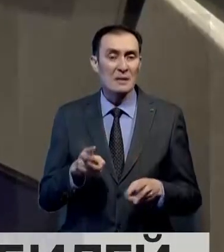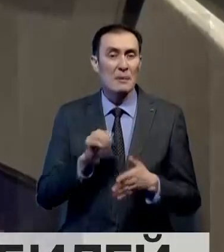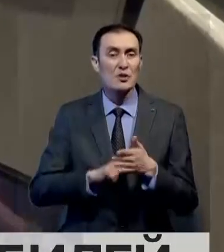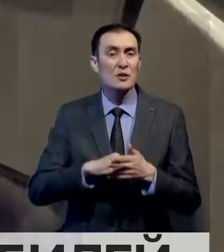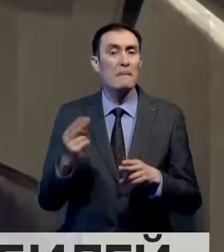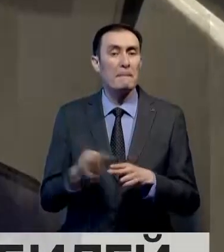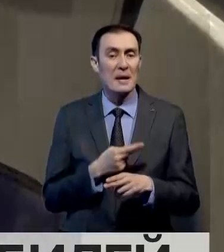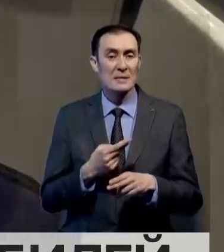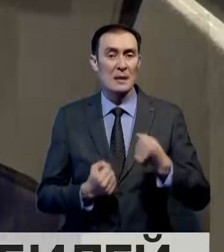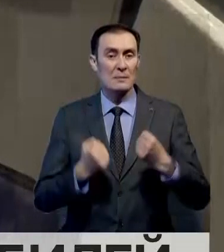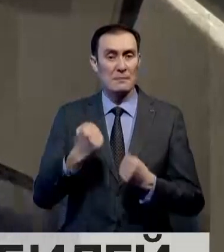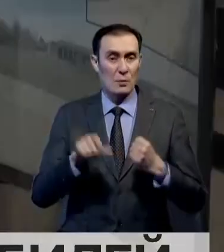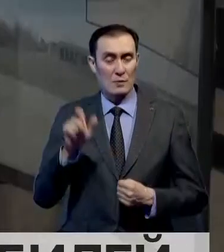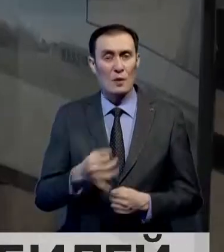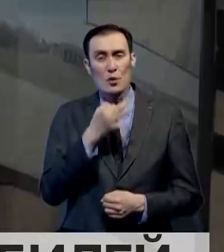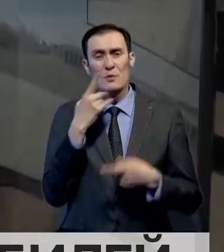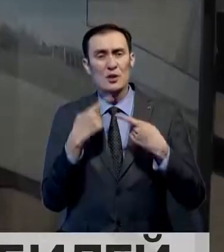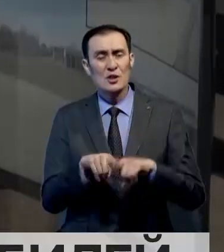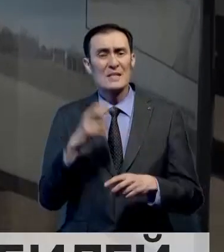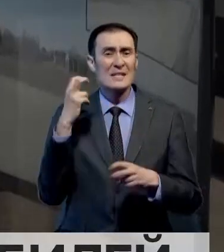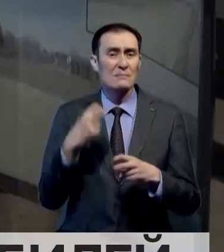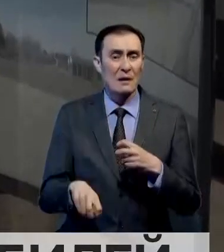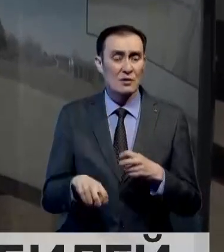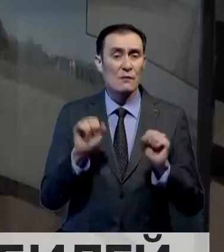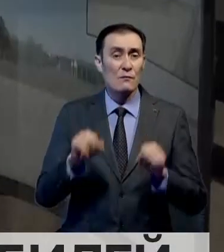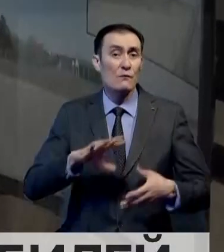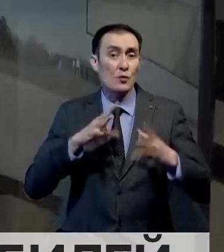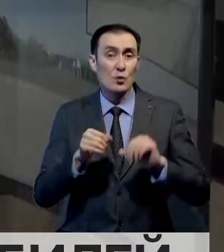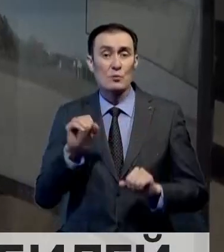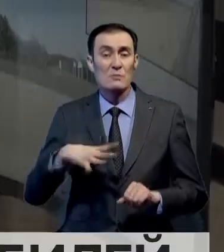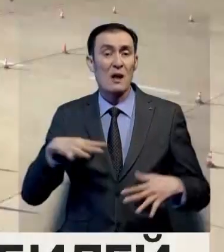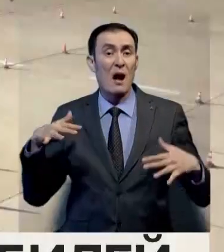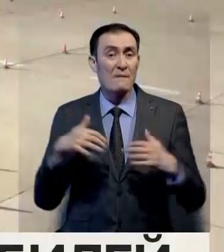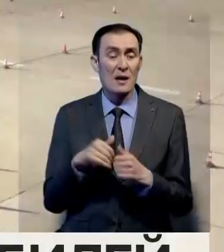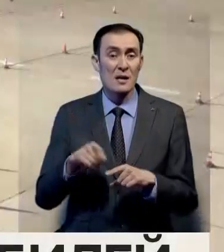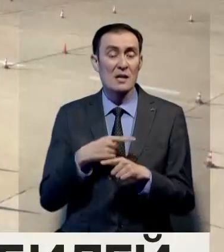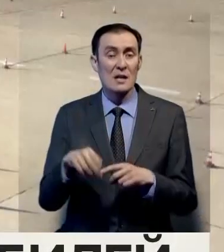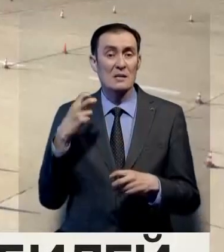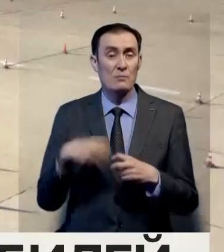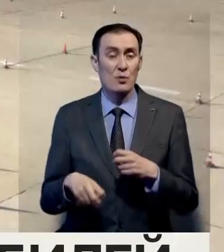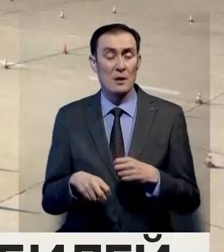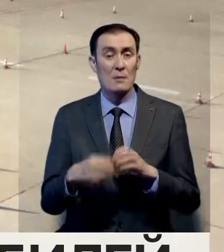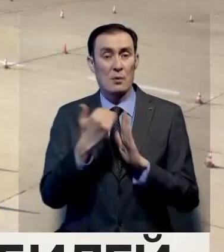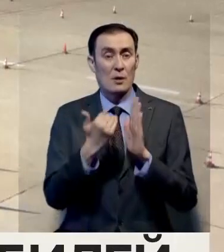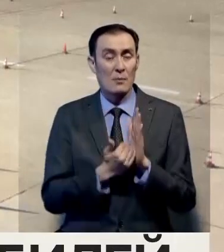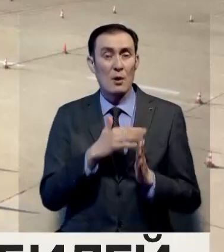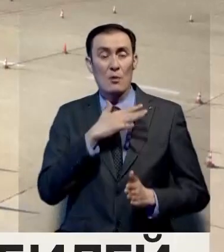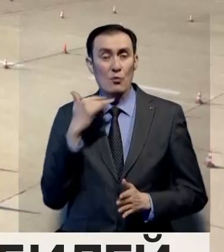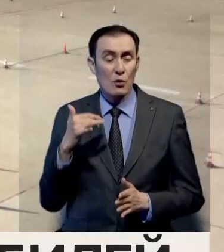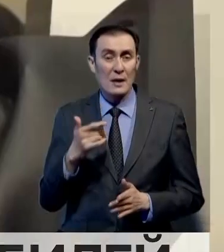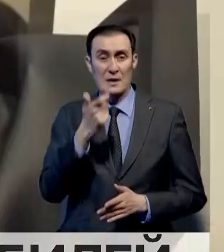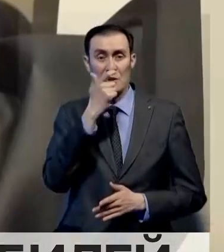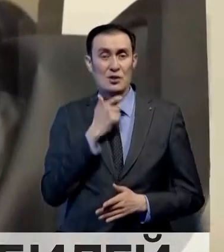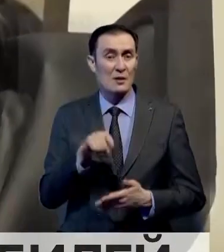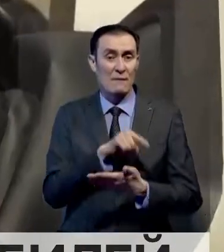связанных с беспилотным транспортом. Любые технические неисправности могут привести к авариям или сбоям в системе. Много правовых и